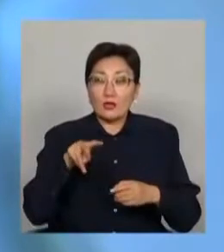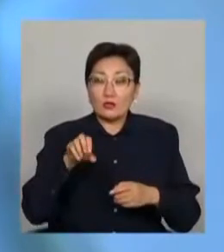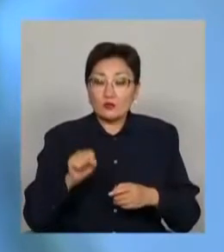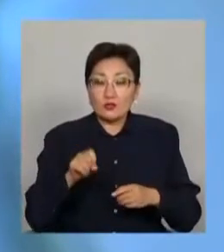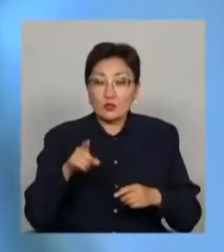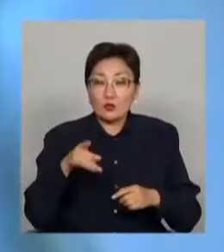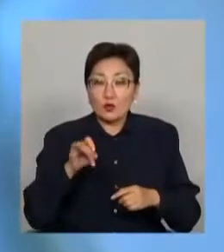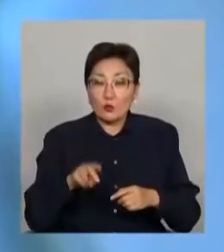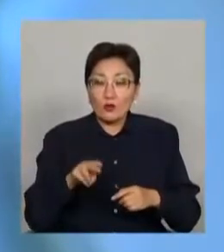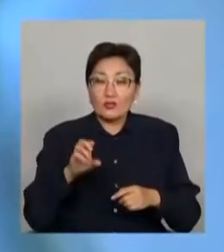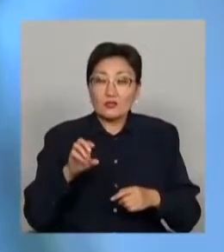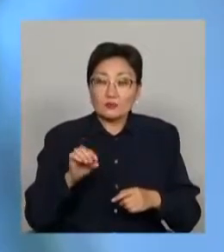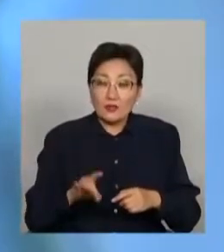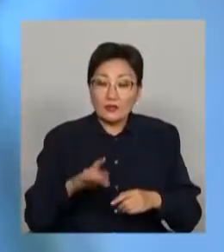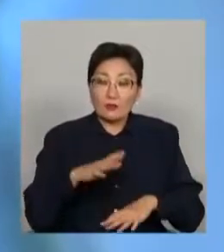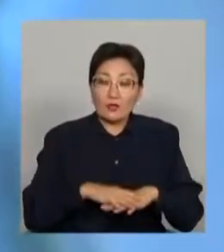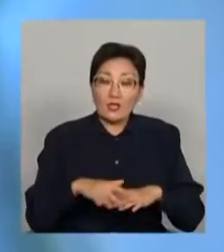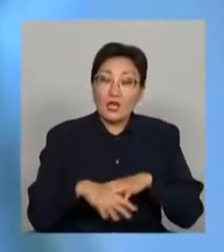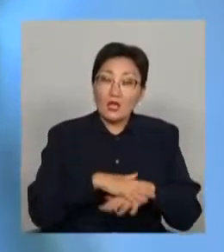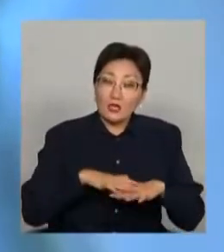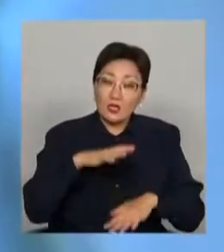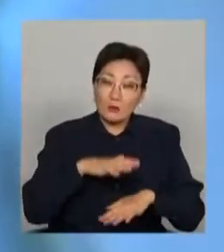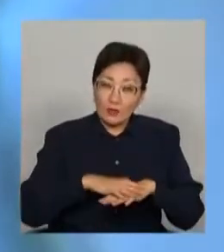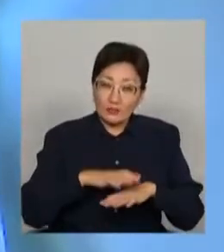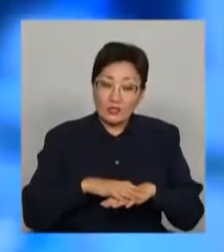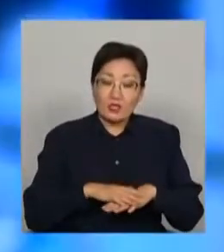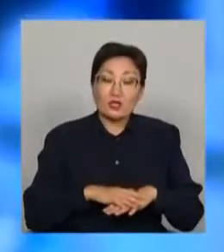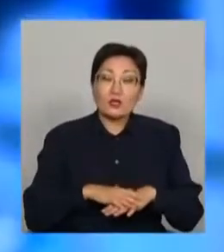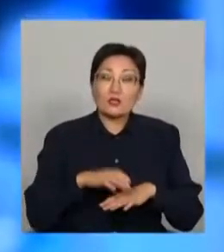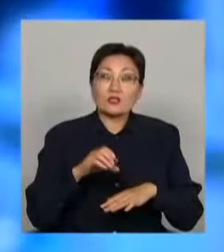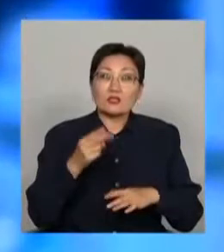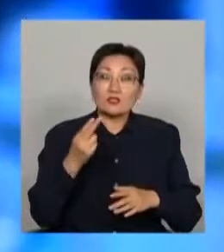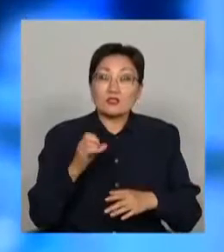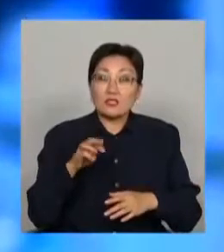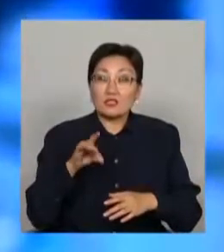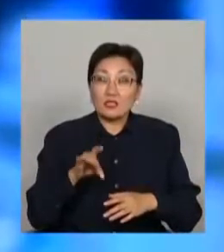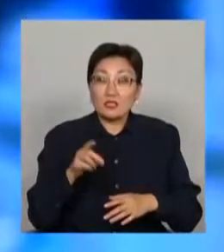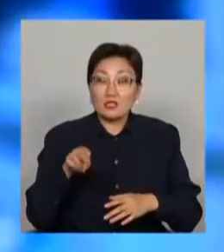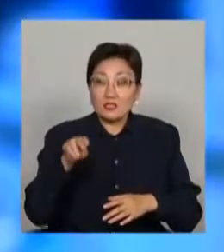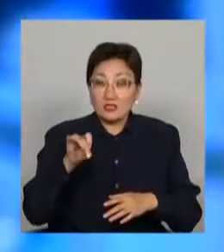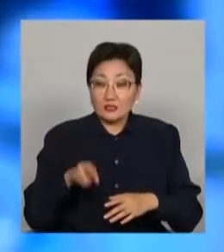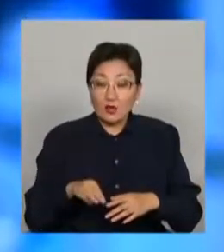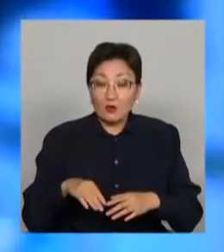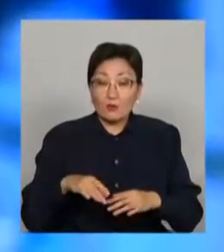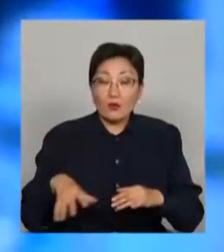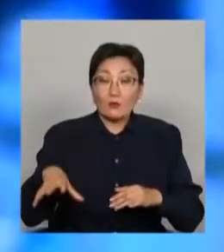Сбербанк, Центр Кредит, Халық Банктің академиясы бар бізде. Одан бөлек тек қана Қазақстан емес, бүкіл елді дүркіретіп шулатып